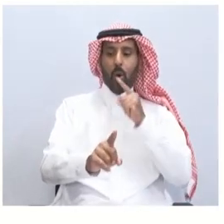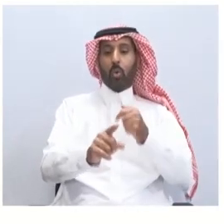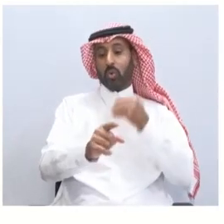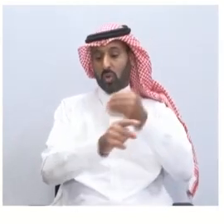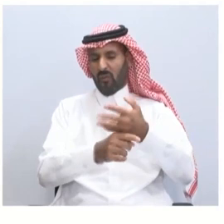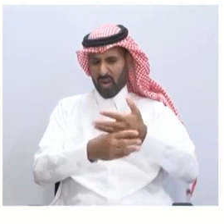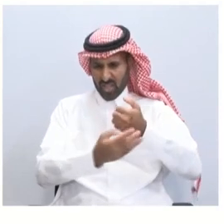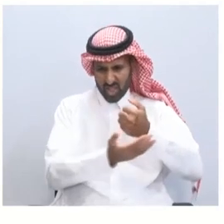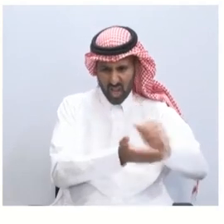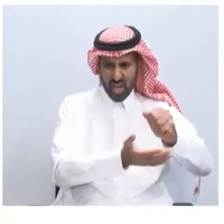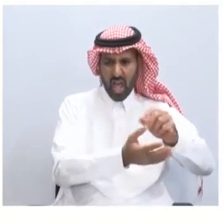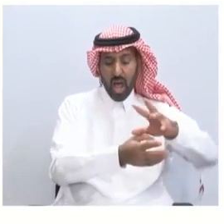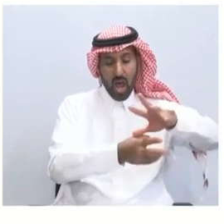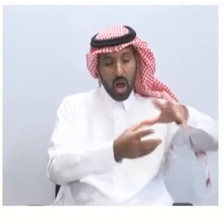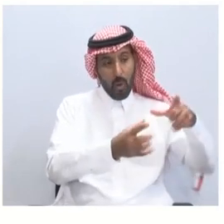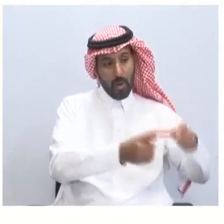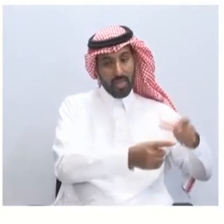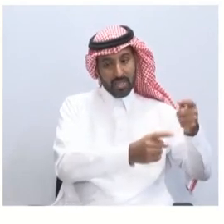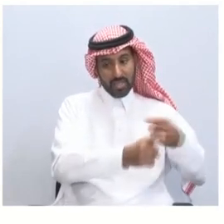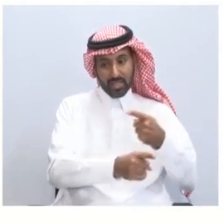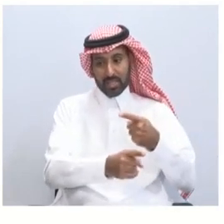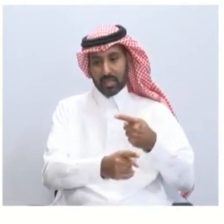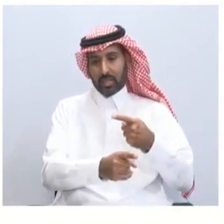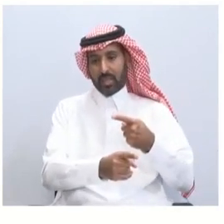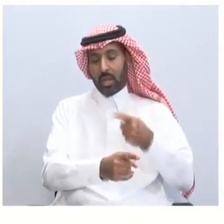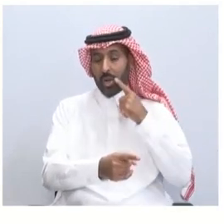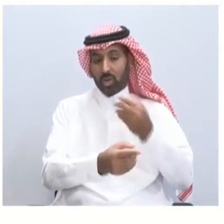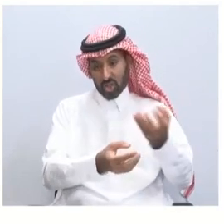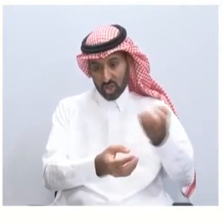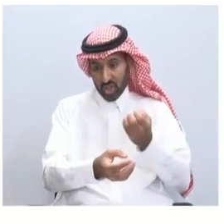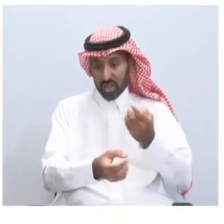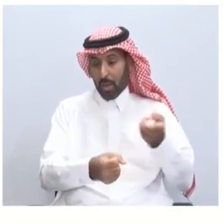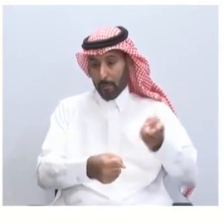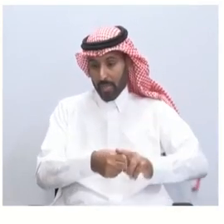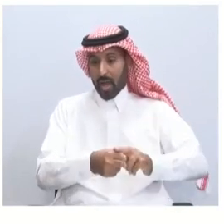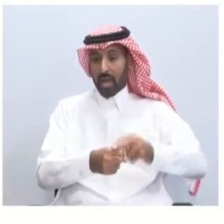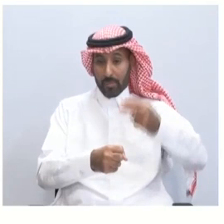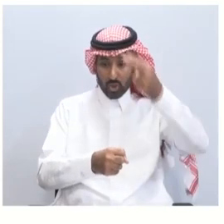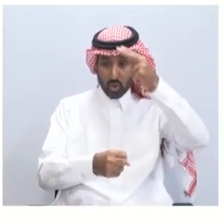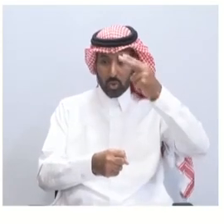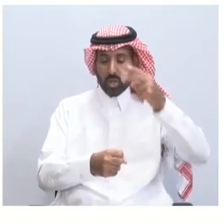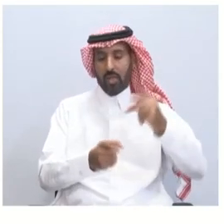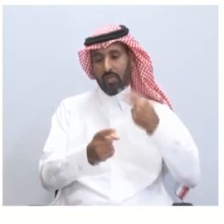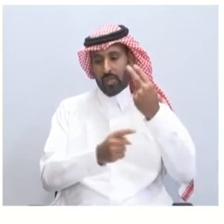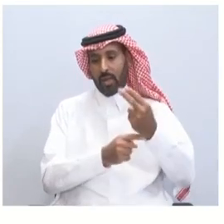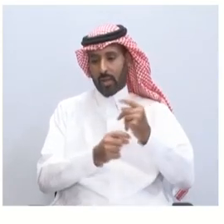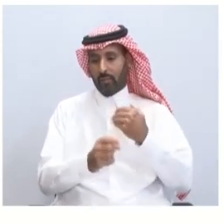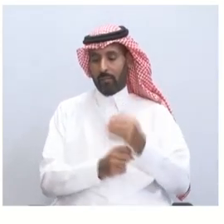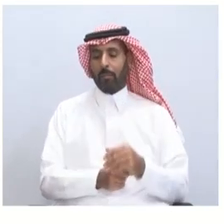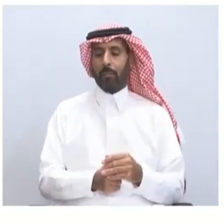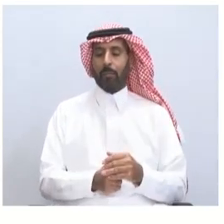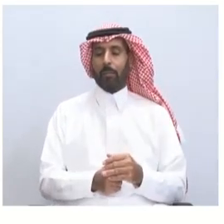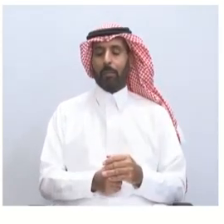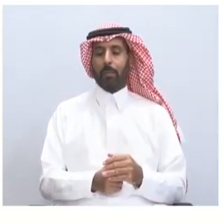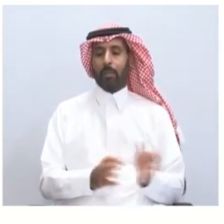يخلصهم من هذه القوات المعتديه وايضا يعيد قيام دوله سعوديه كما قامت